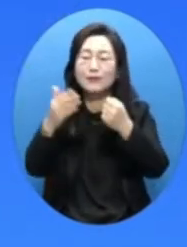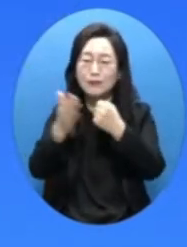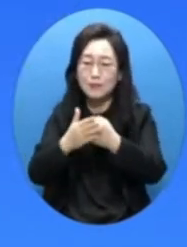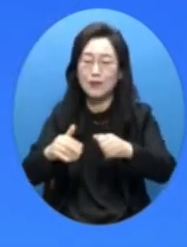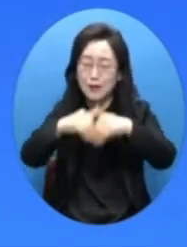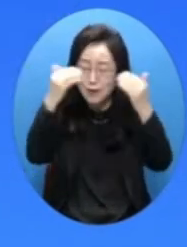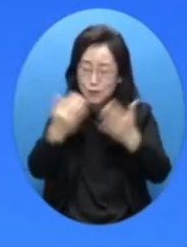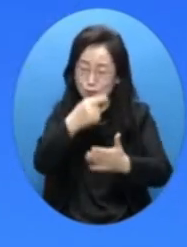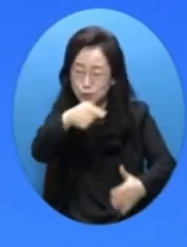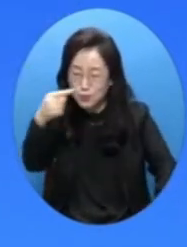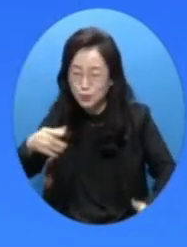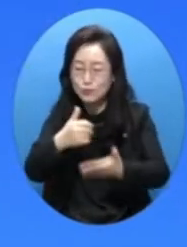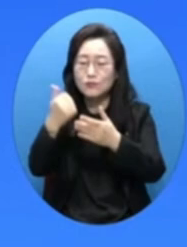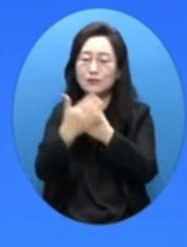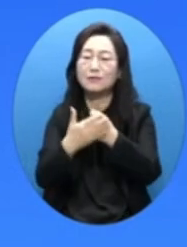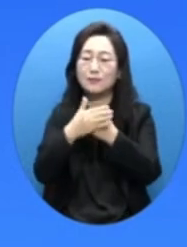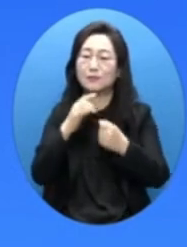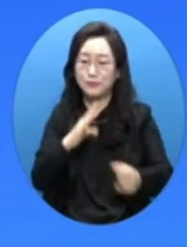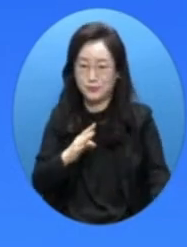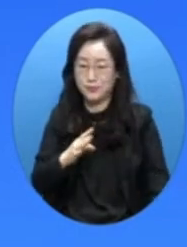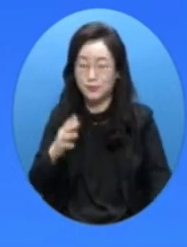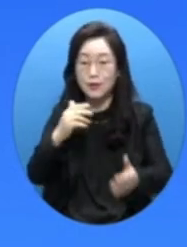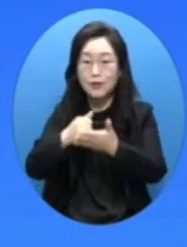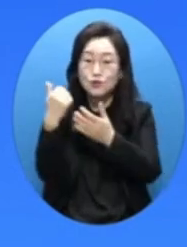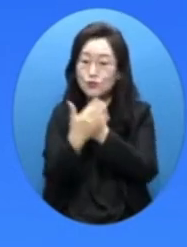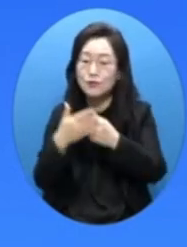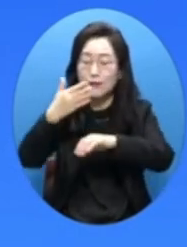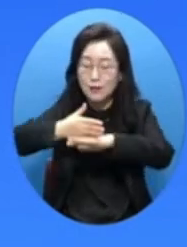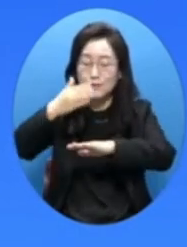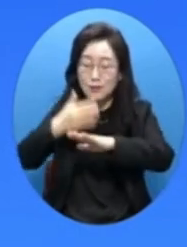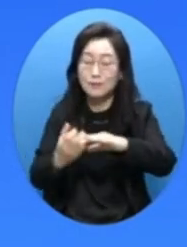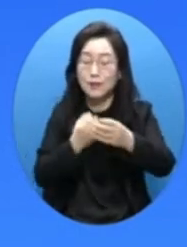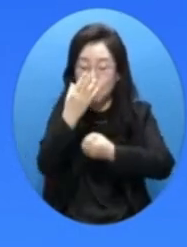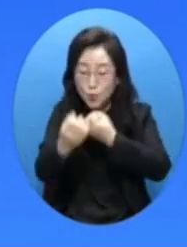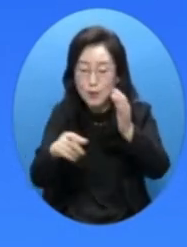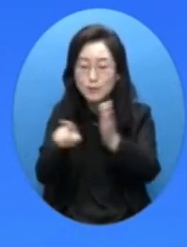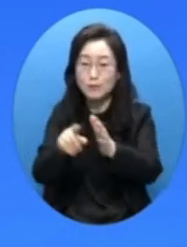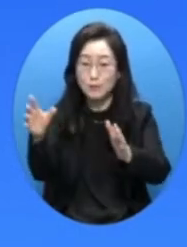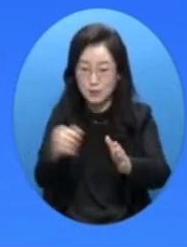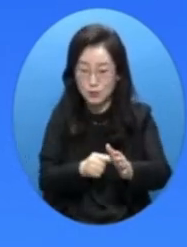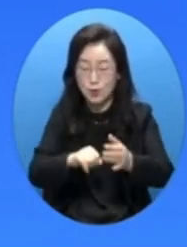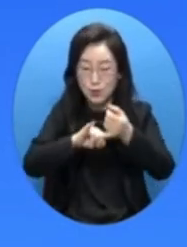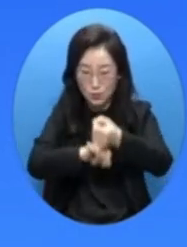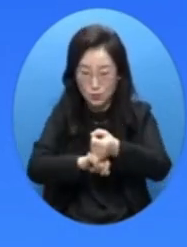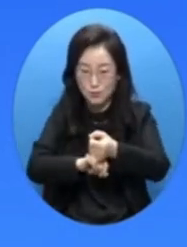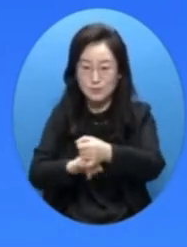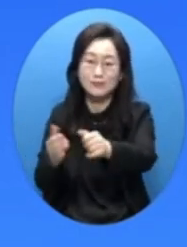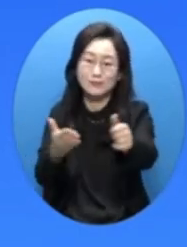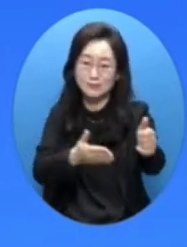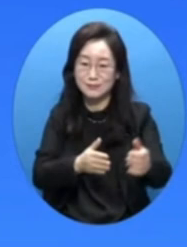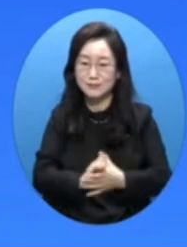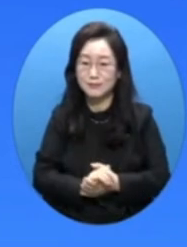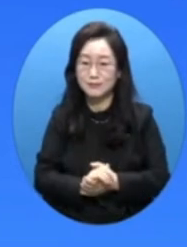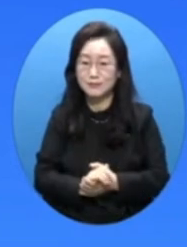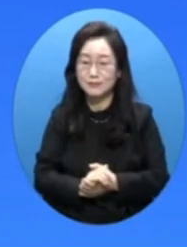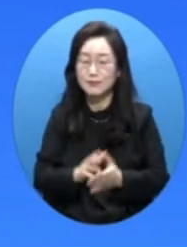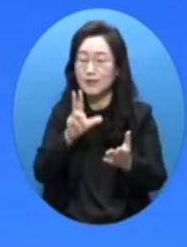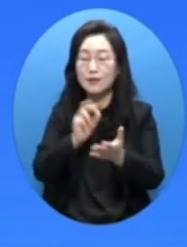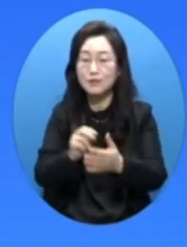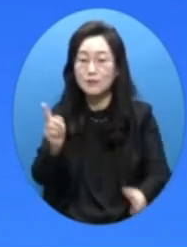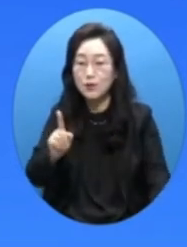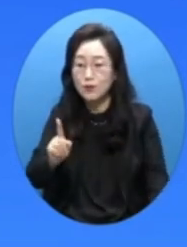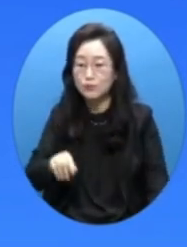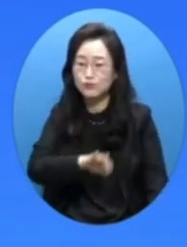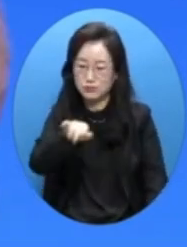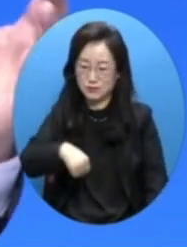은혜이고 모든 걸 주님의 은혜입니다 주님의 은혜를 감사하고 고백하며 믿음은 나가는 우리 모두가 되어야 하는 것입니다 문제는 우리에게